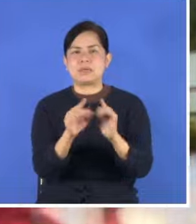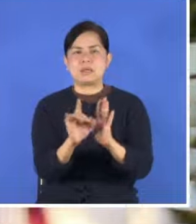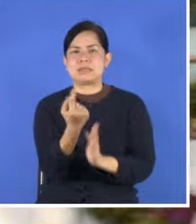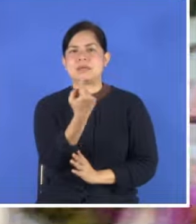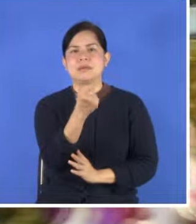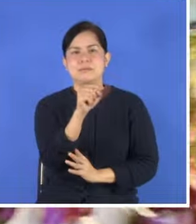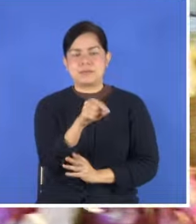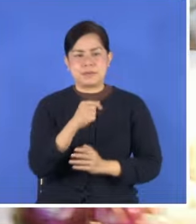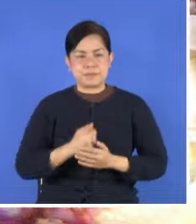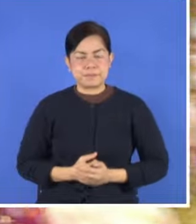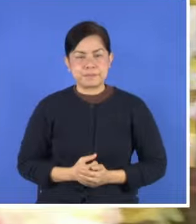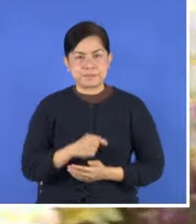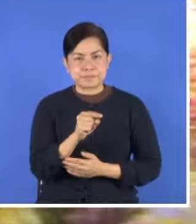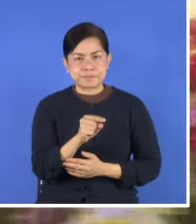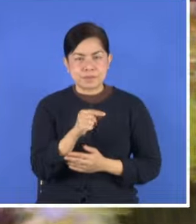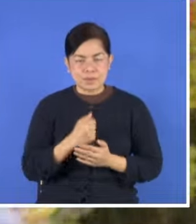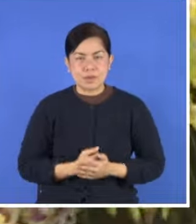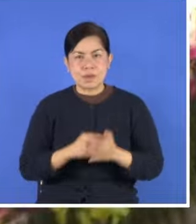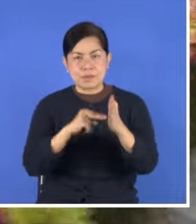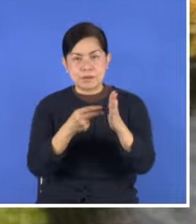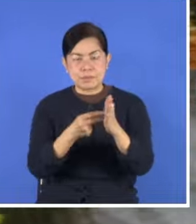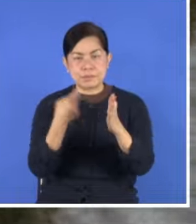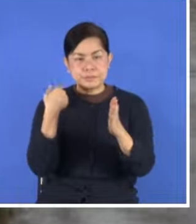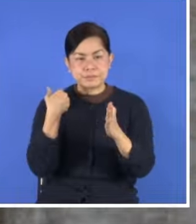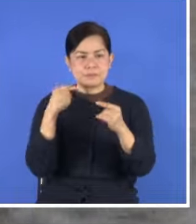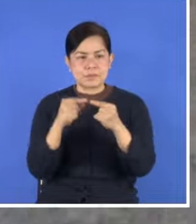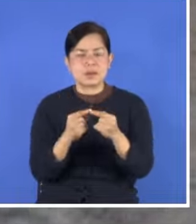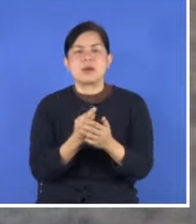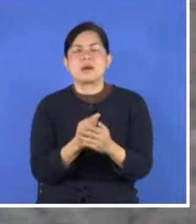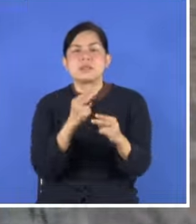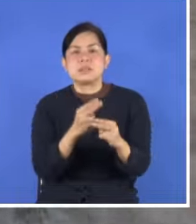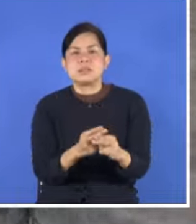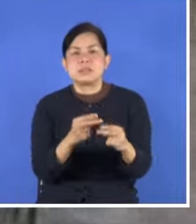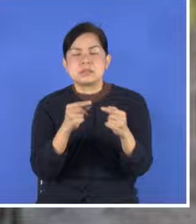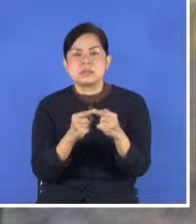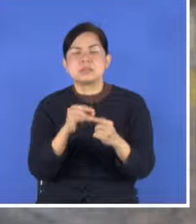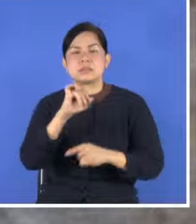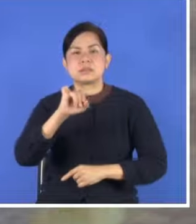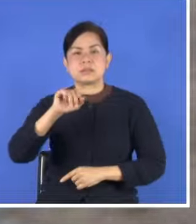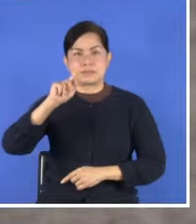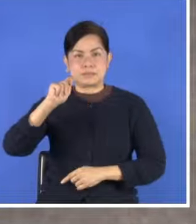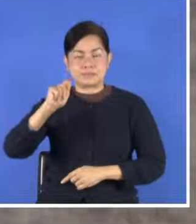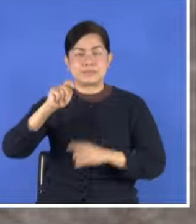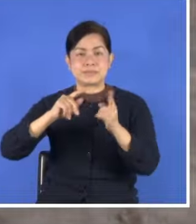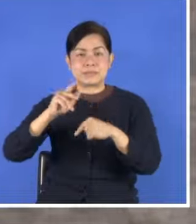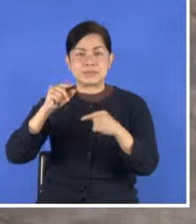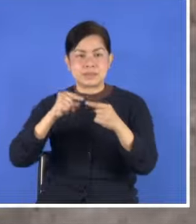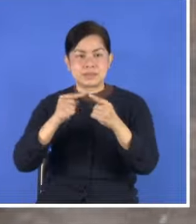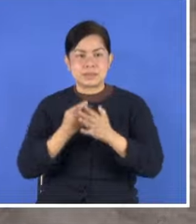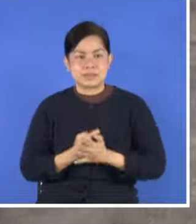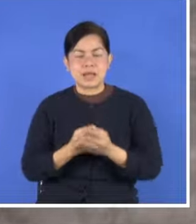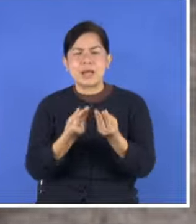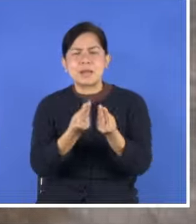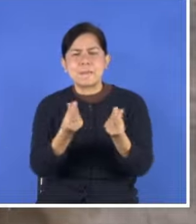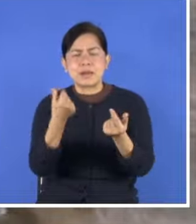คำว่าใต้น้ำมันก็คือการจุดไฟเพื่อบูชาพระพุทธเจ้าบรรยากาศภายในงานก็จะมีชาวไทยเชื้อสายลาวเวียงแต่งกลายเป็นผ้า